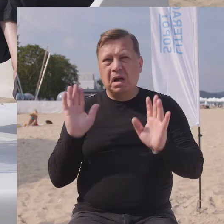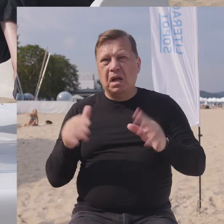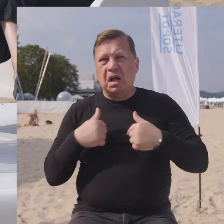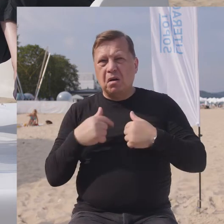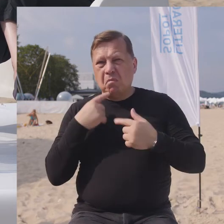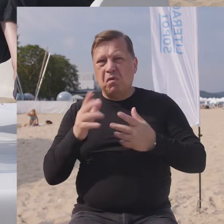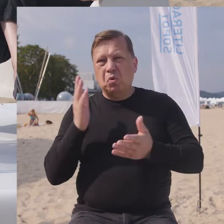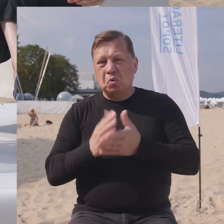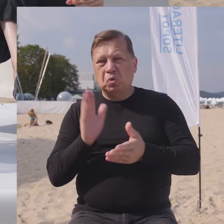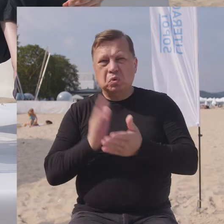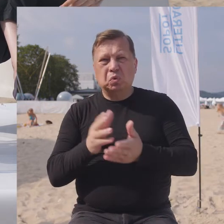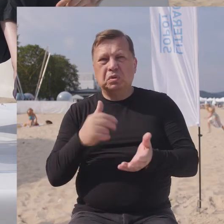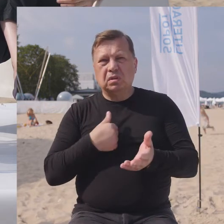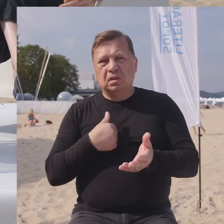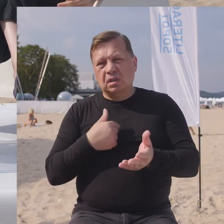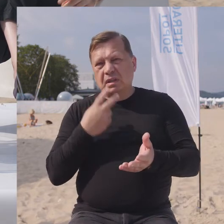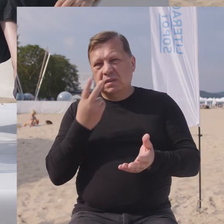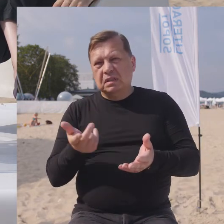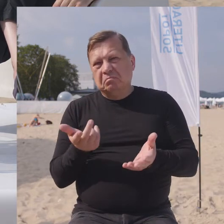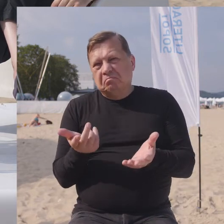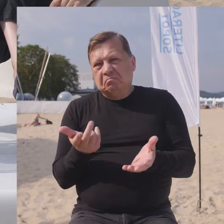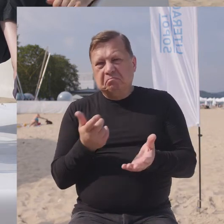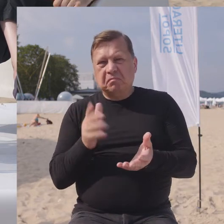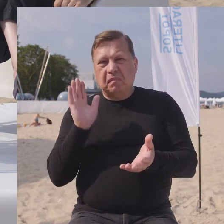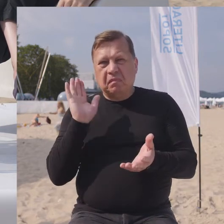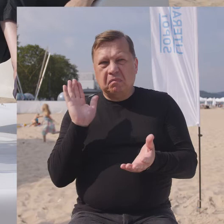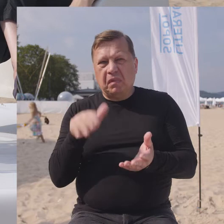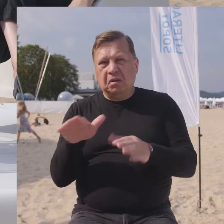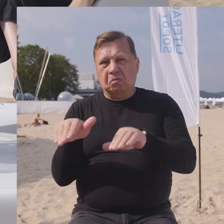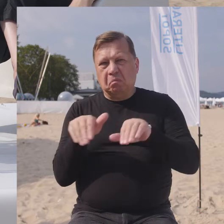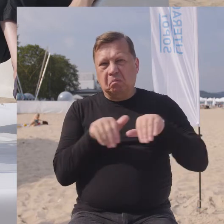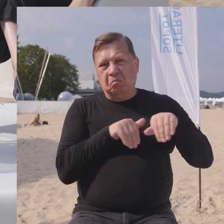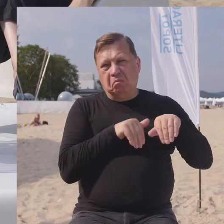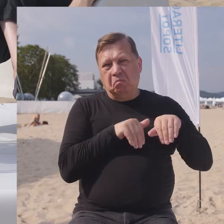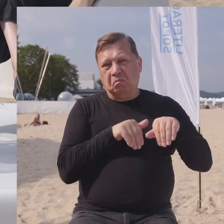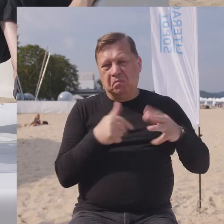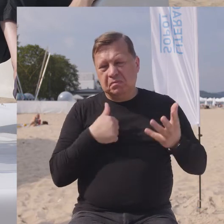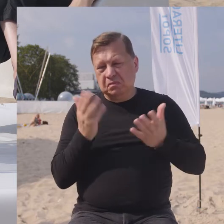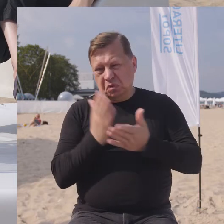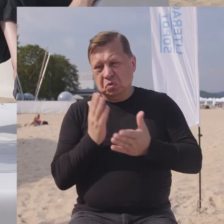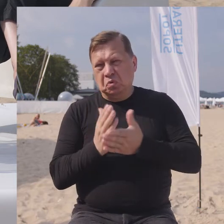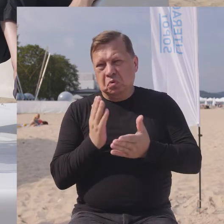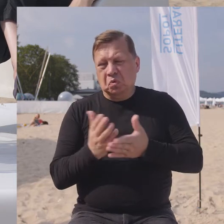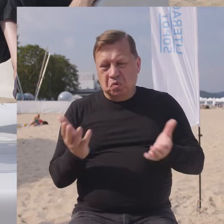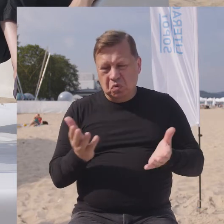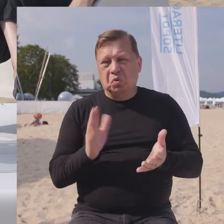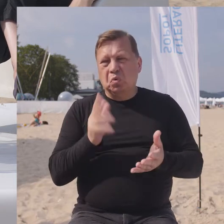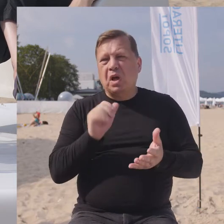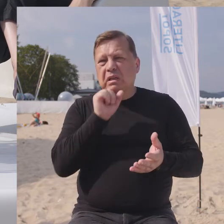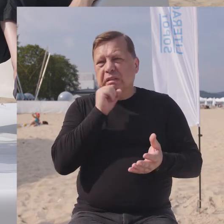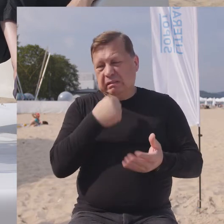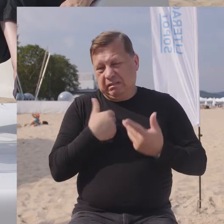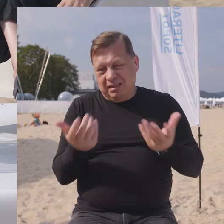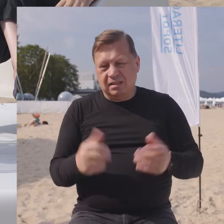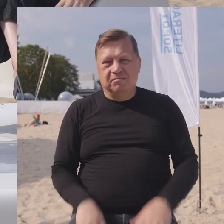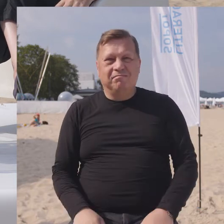taki dziaderski, nieostry tam cień mgły czy co tam. W tym sensie, że coraz trudniej mi